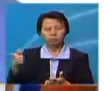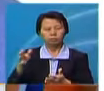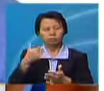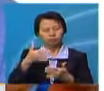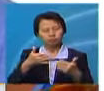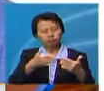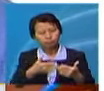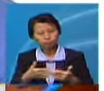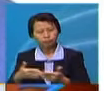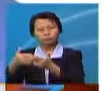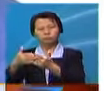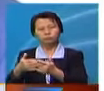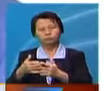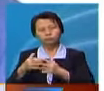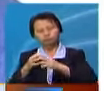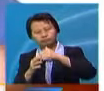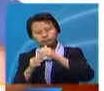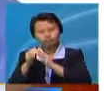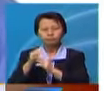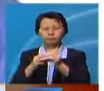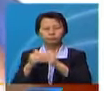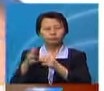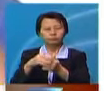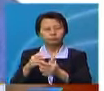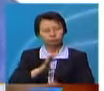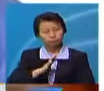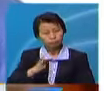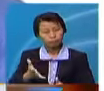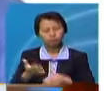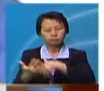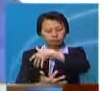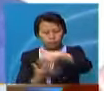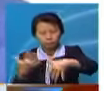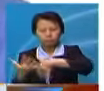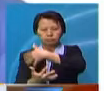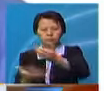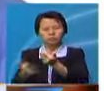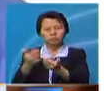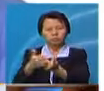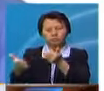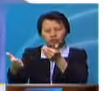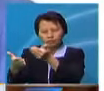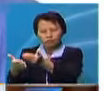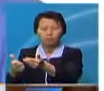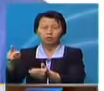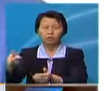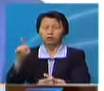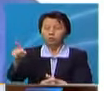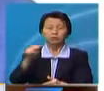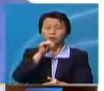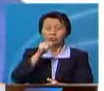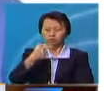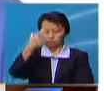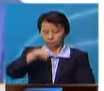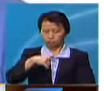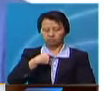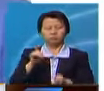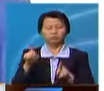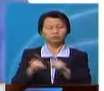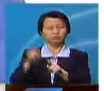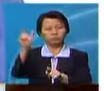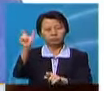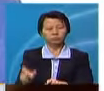kespontaneousnya, peramahnya, spontan, peramah, mudah didekati. Dia tidak meletakkan diri dia sebagai